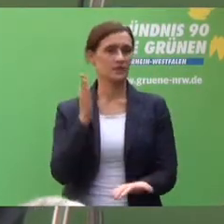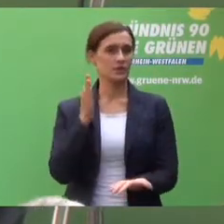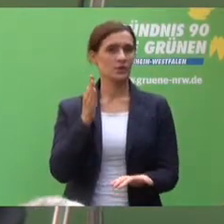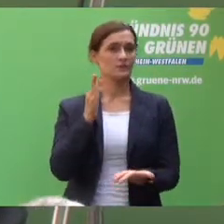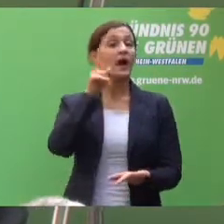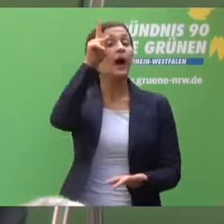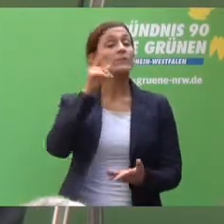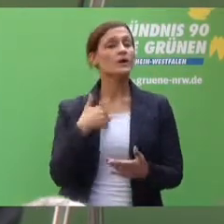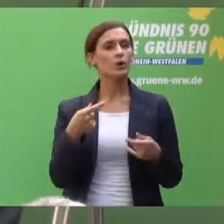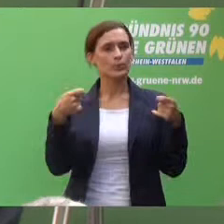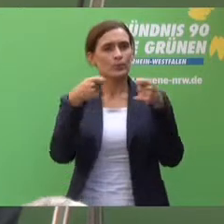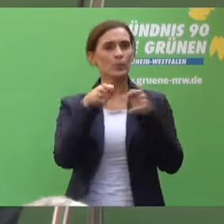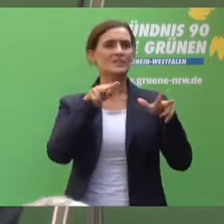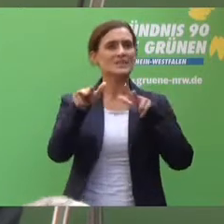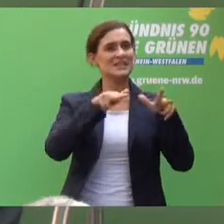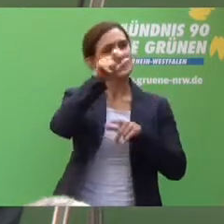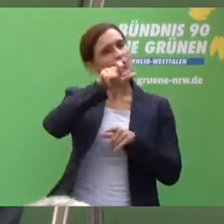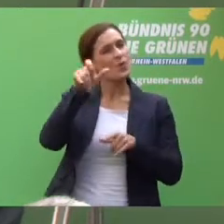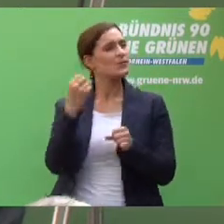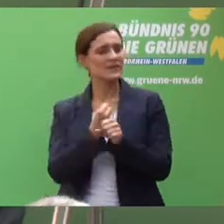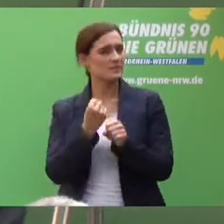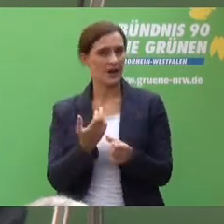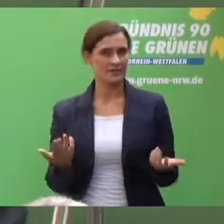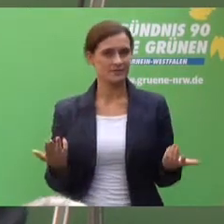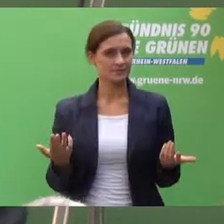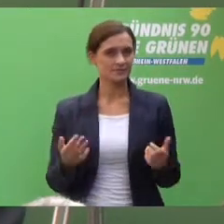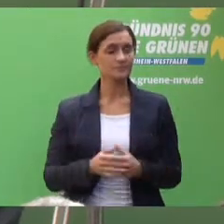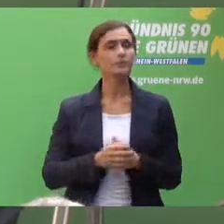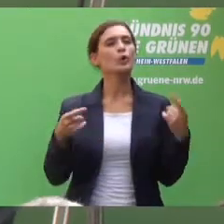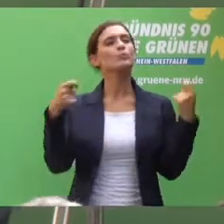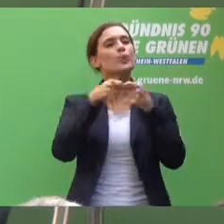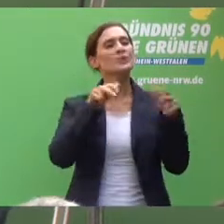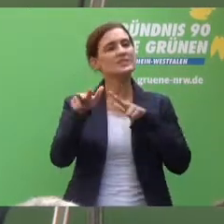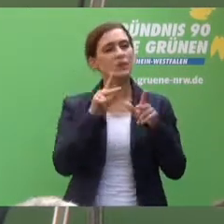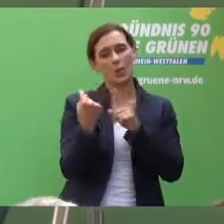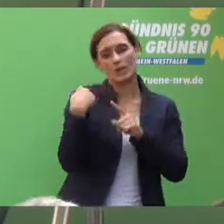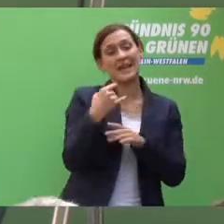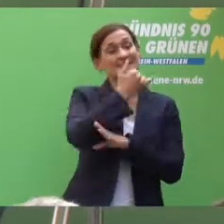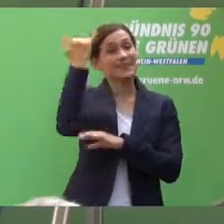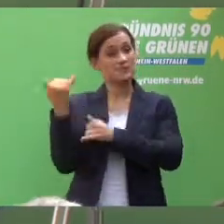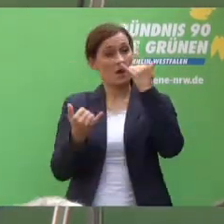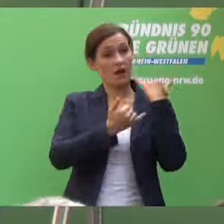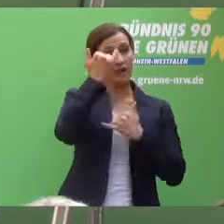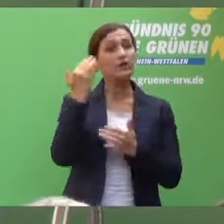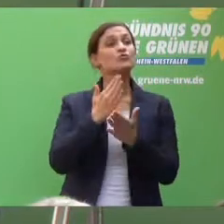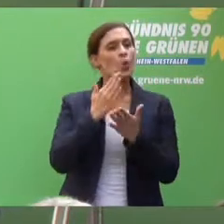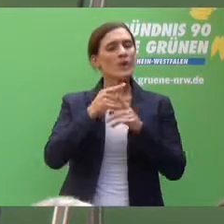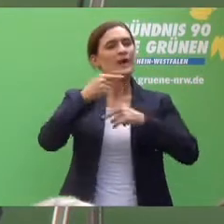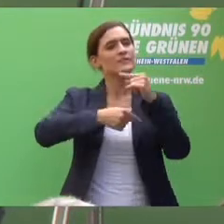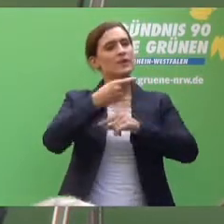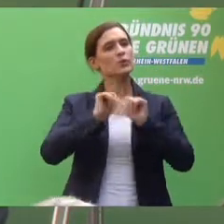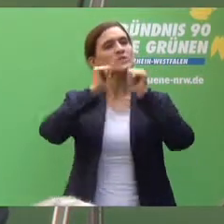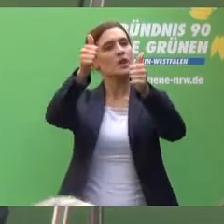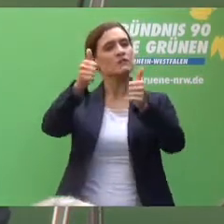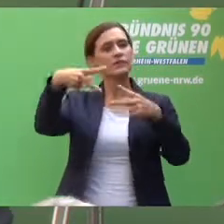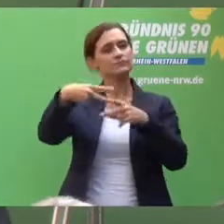Bundesregierung? Diese Bundesregierung, die hat in den letzten Jahren die Entwicklungshilfe gekürzt.